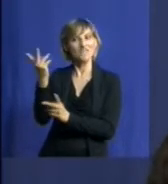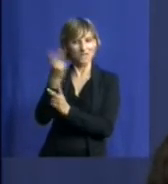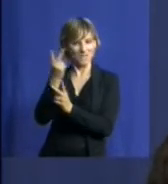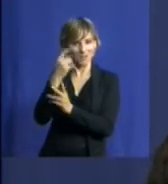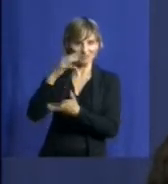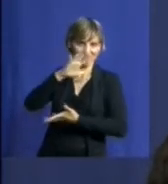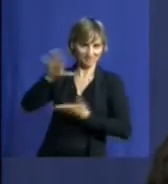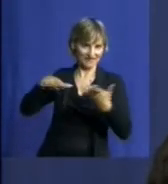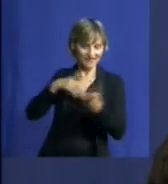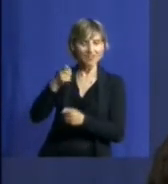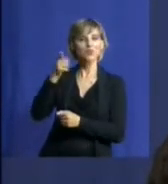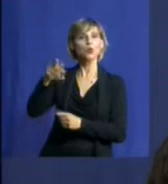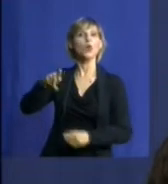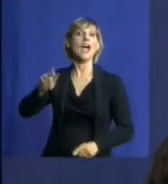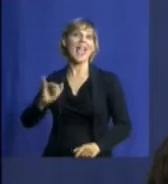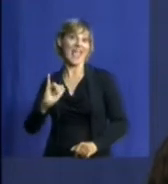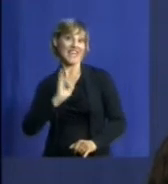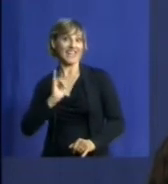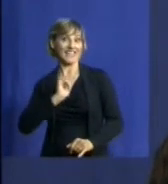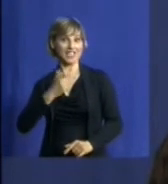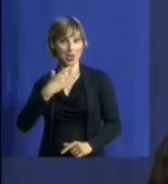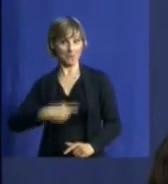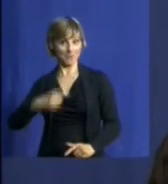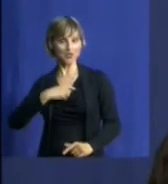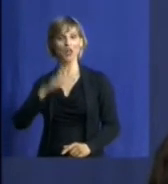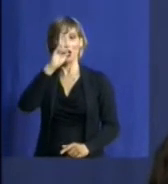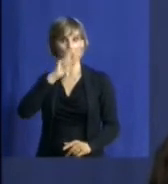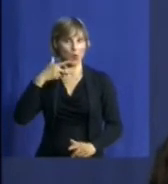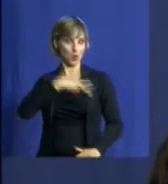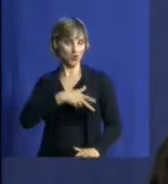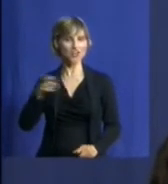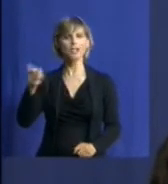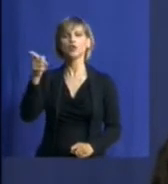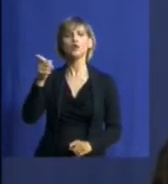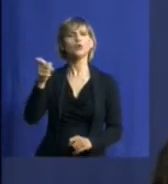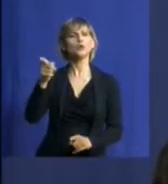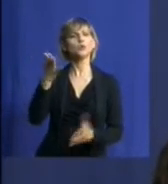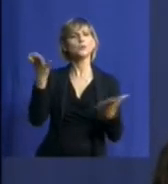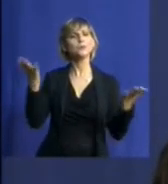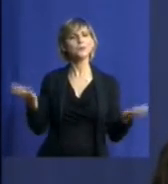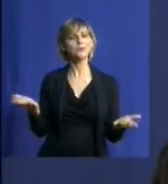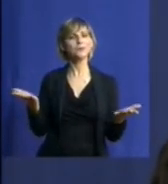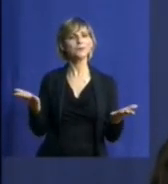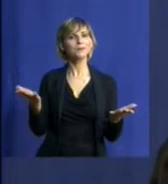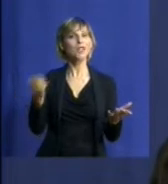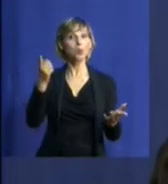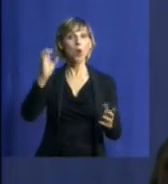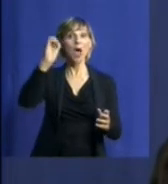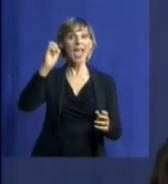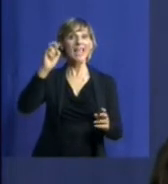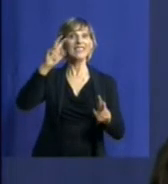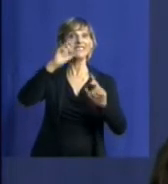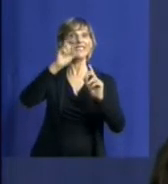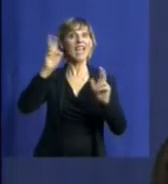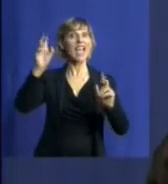mischiamo un po' le cose, no? Quindi dall'identità personale al ruolo sociale, tu ad oggi sei così, diciamo, definita da ex